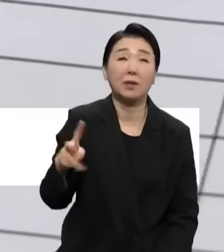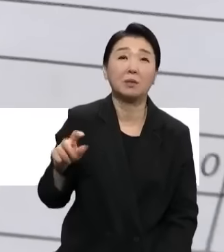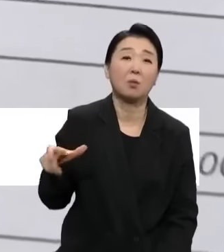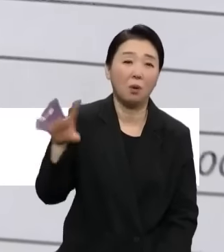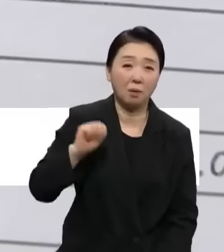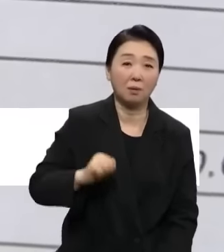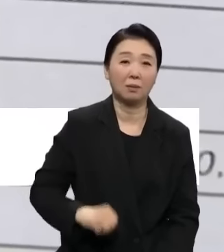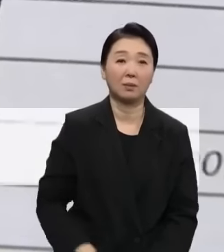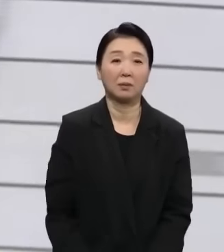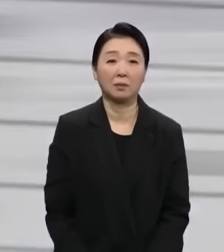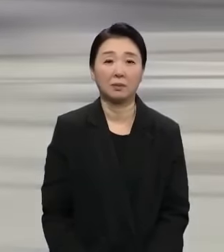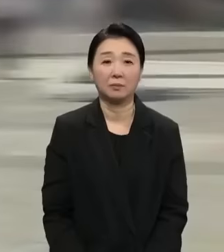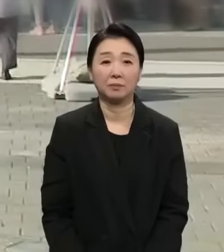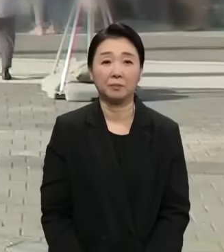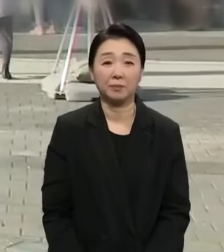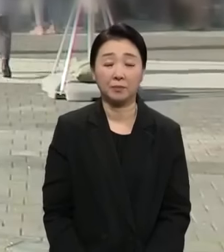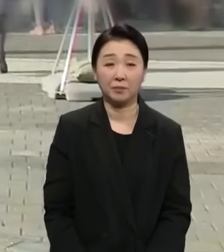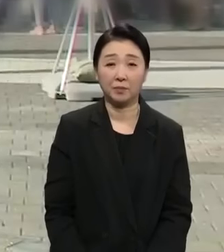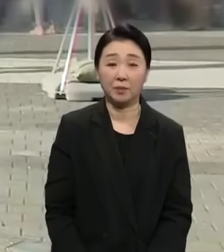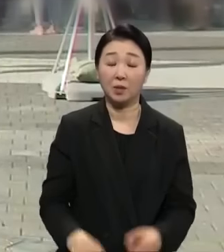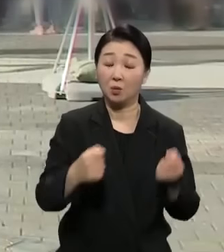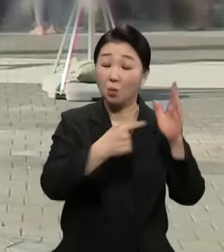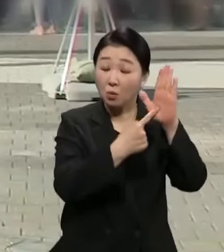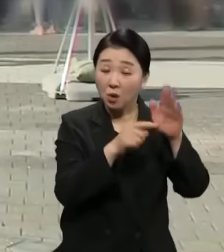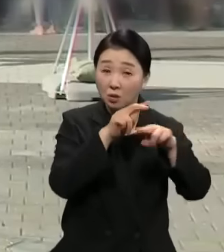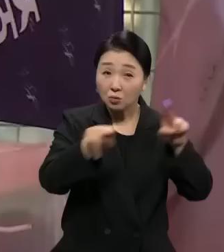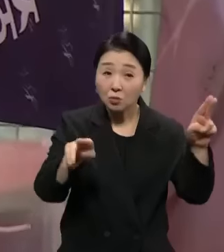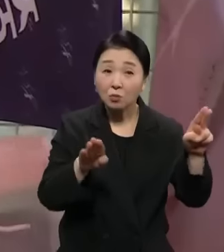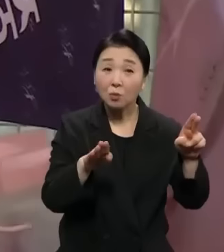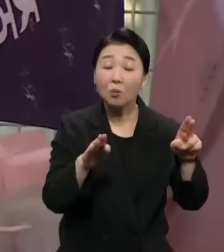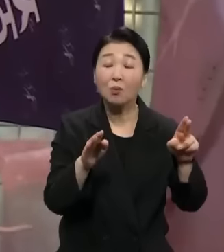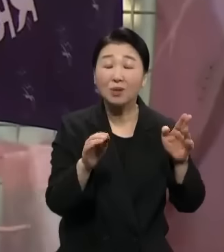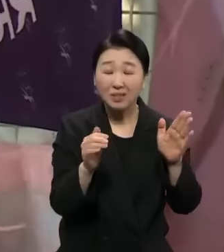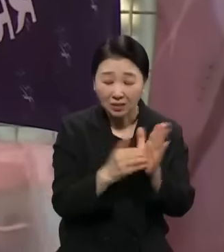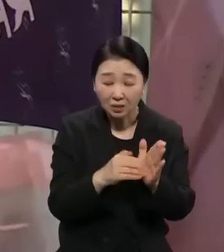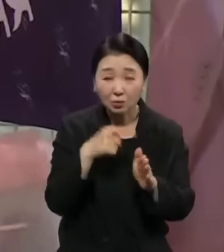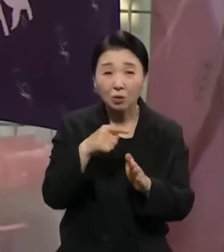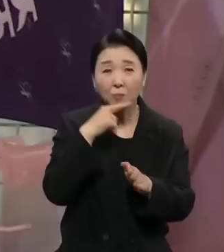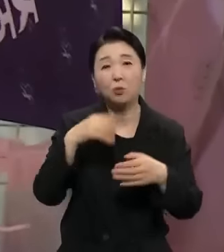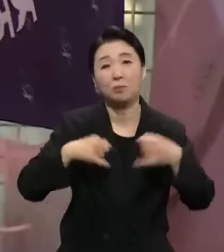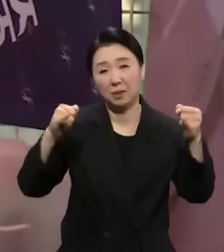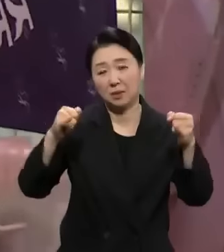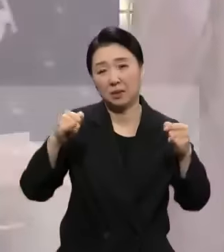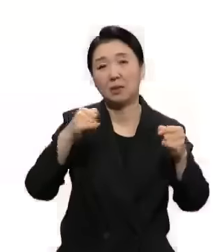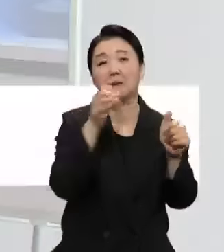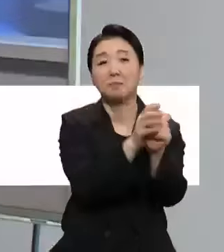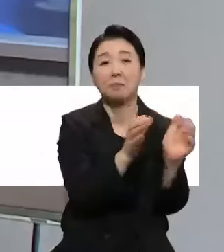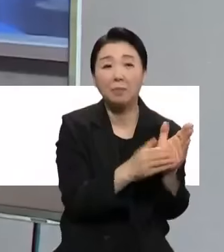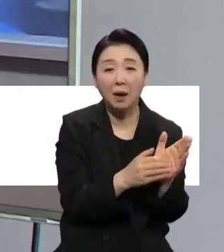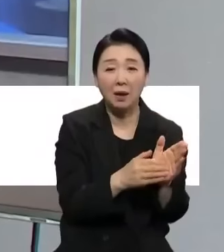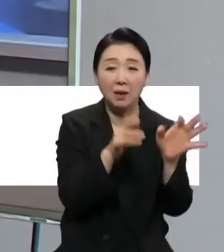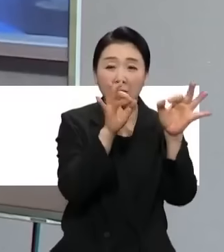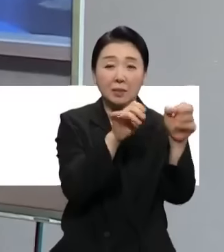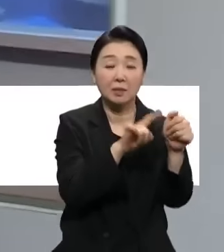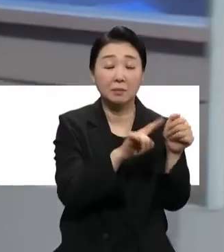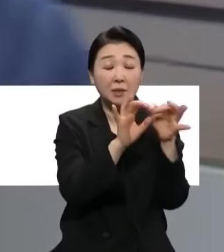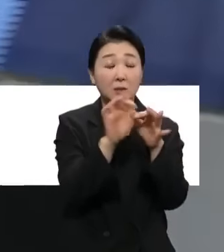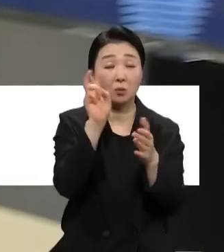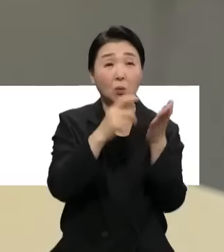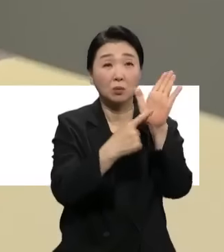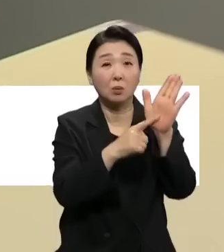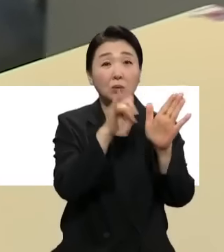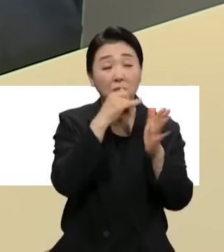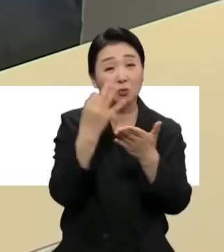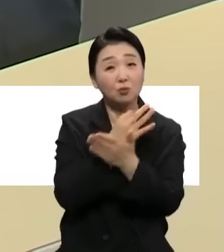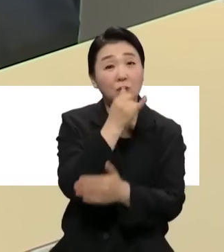원이 넘습니다. 공연 등이 취소되면 모두 빚이 되는 돈입니다. 김호중 씨가 계속해서 이제 콘서트를 하고 수익이 날